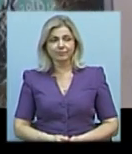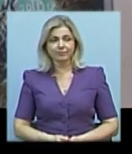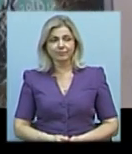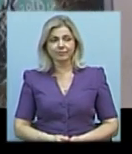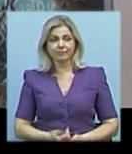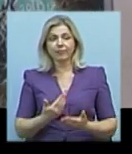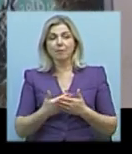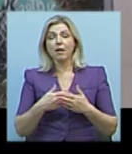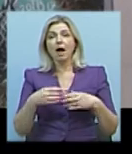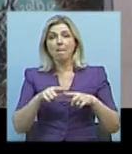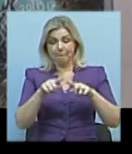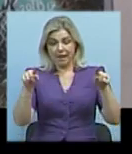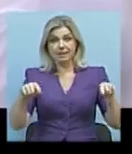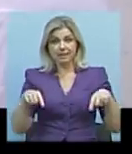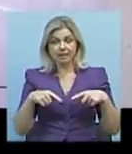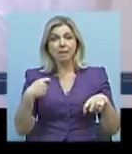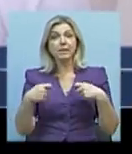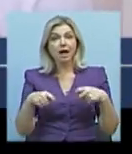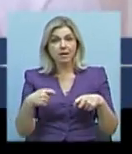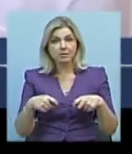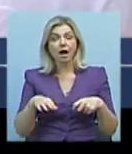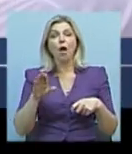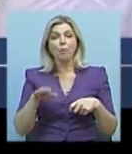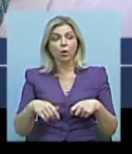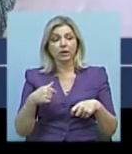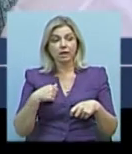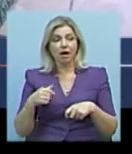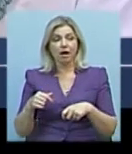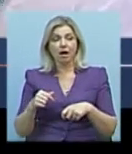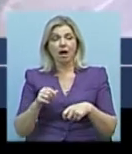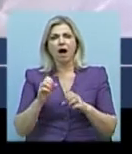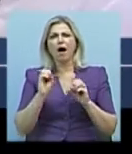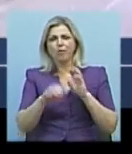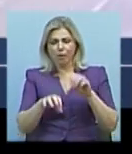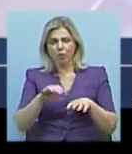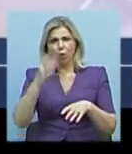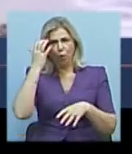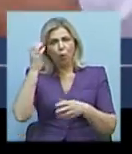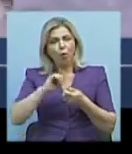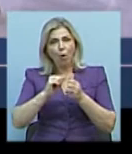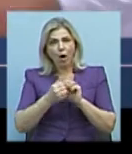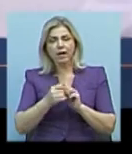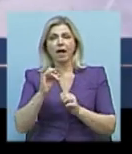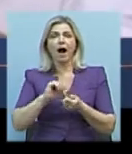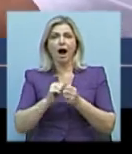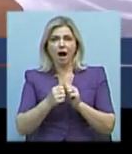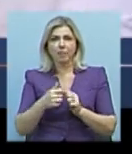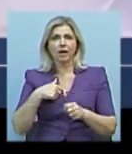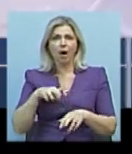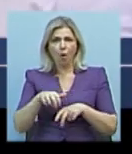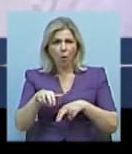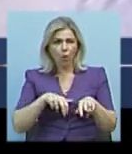пластину з пластику, потім я її беру, і кидаю на ній вугілля, каміння, і ходжу по ній